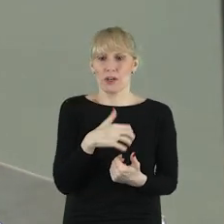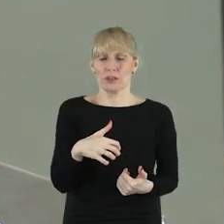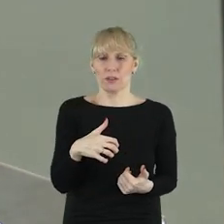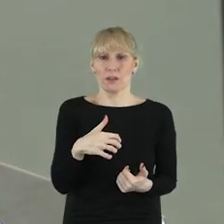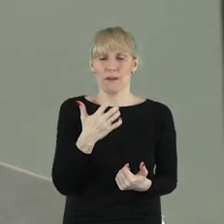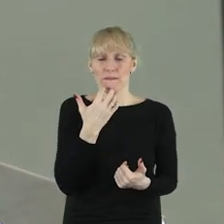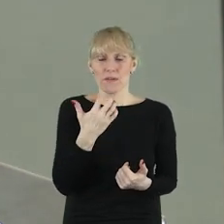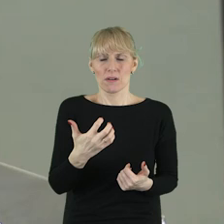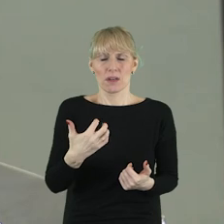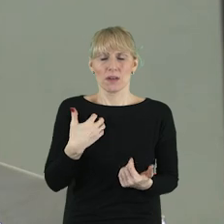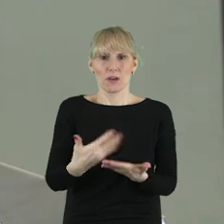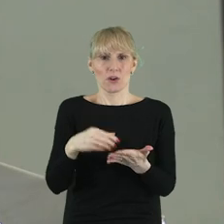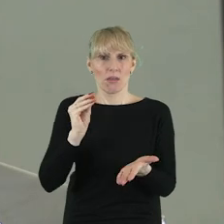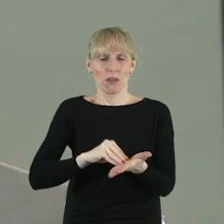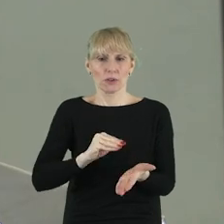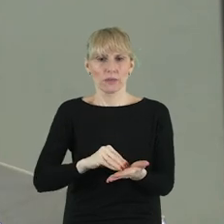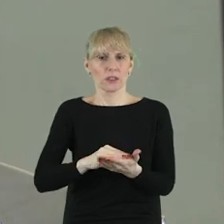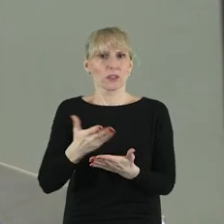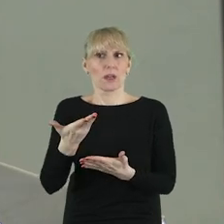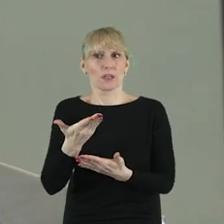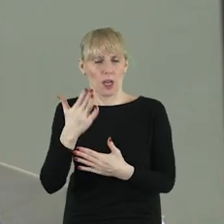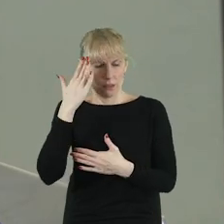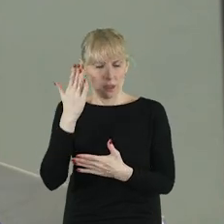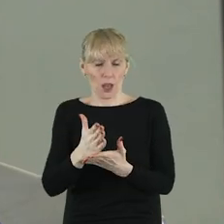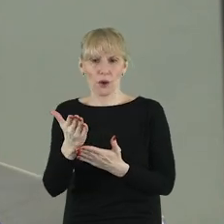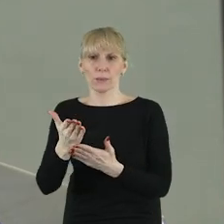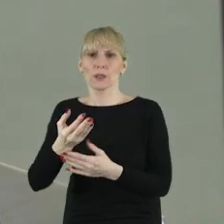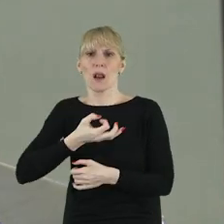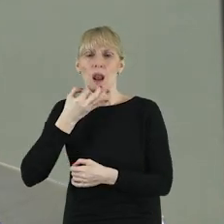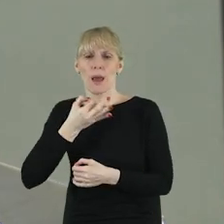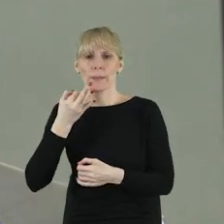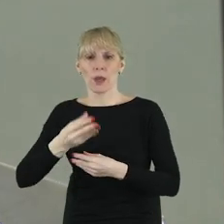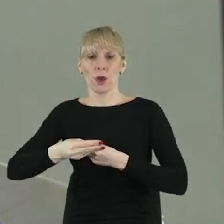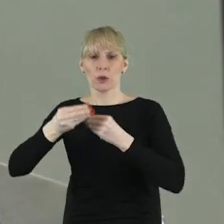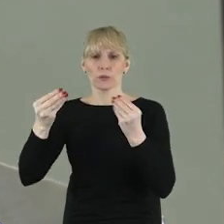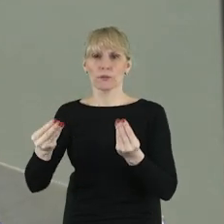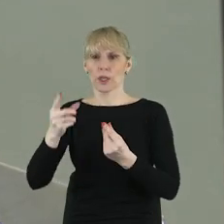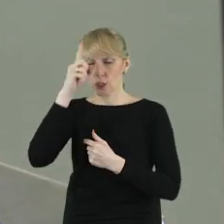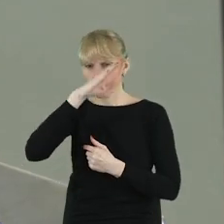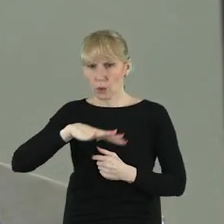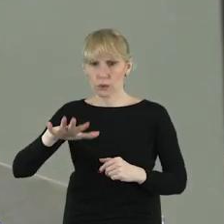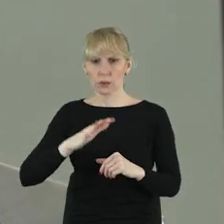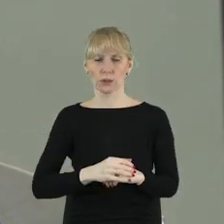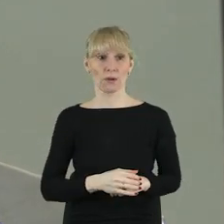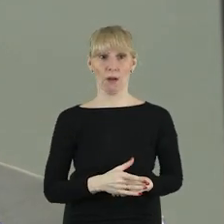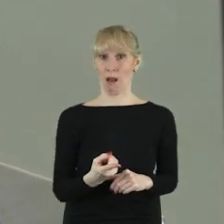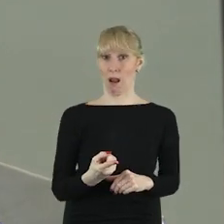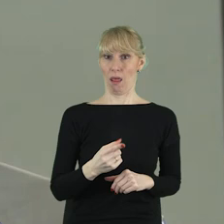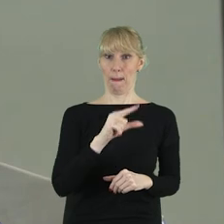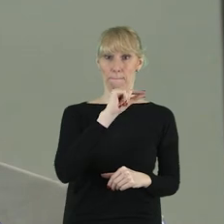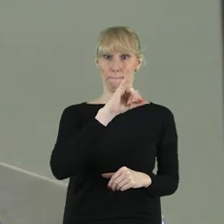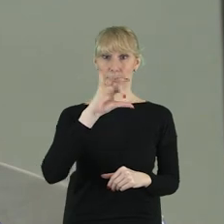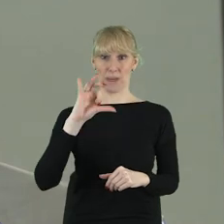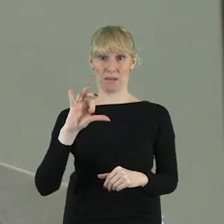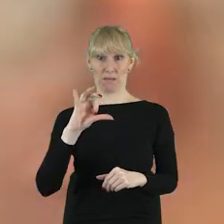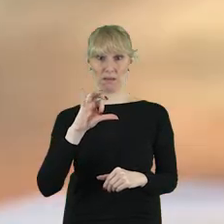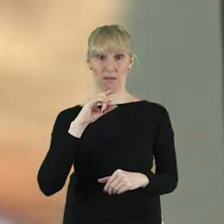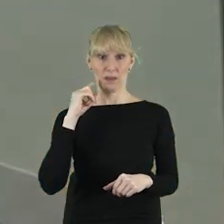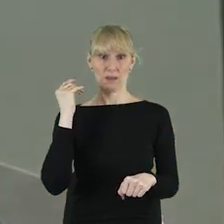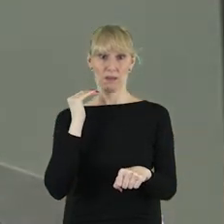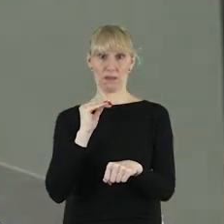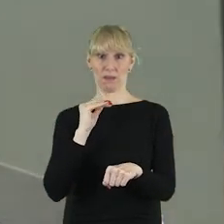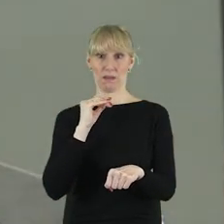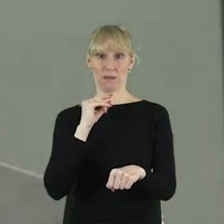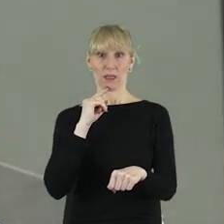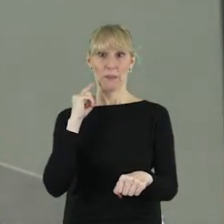doświadczenia i jeszcze lepszy sposób rozwijać lokalne społeczności. Niestety Prawo i Sprawiedliwość zdecydowało